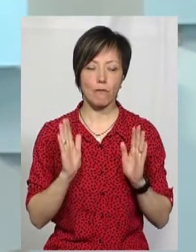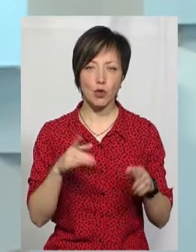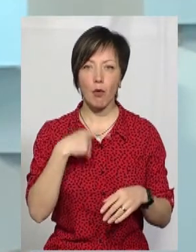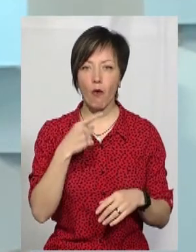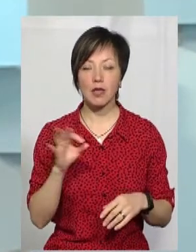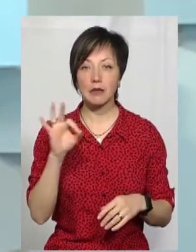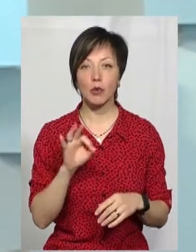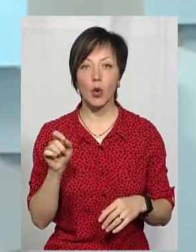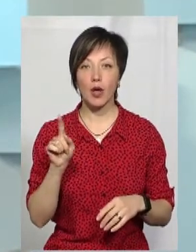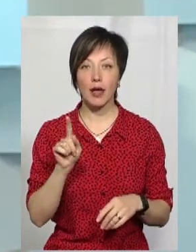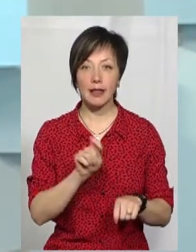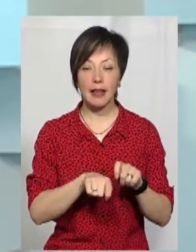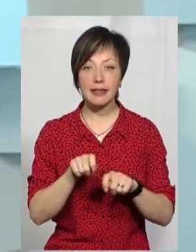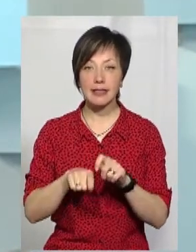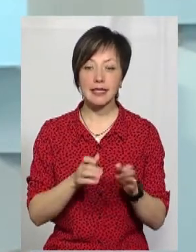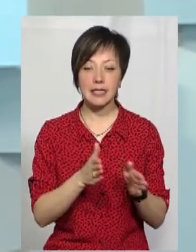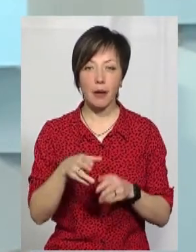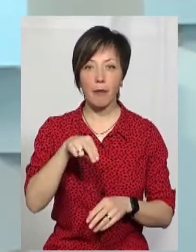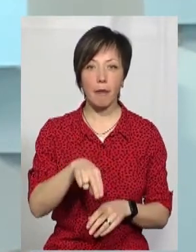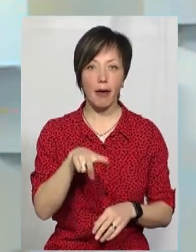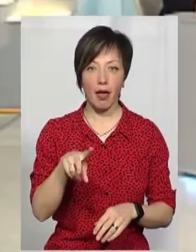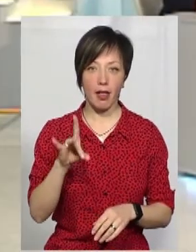будемо говорити про тест-системи ПЛР.